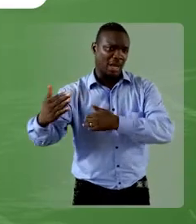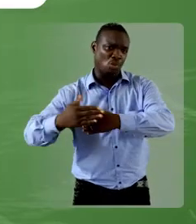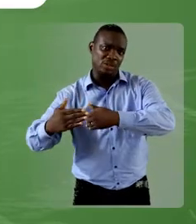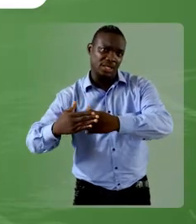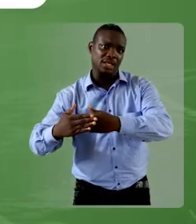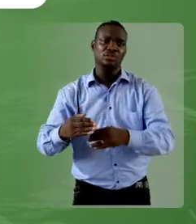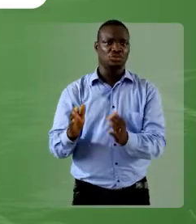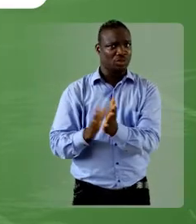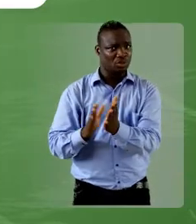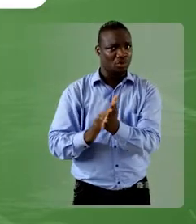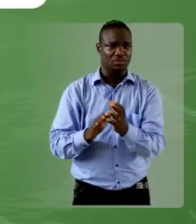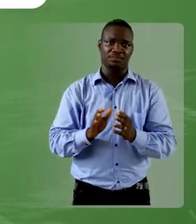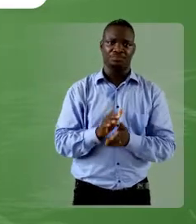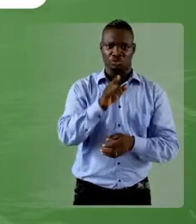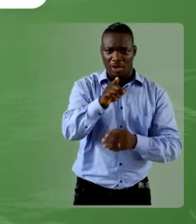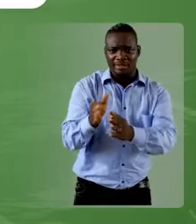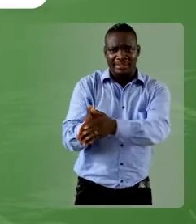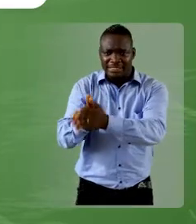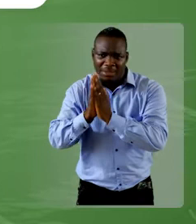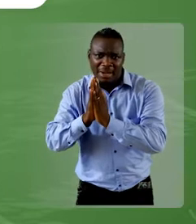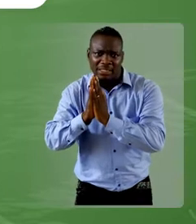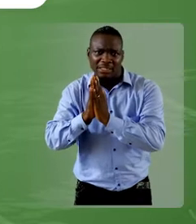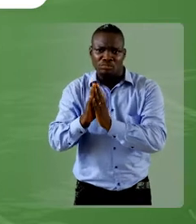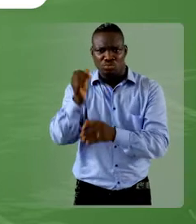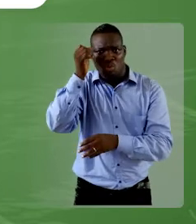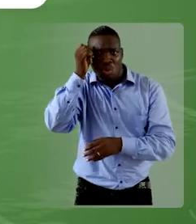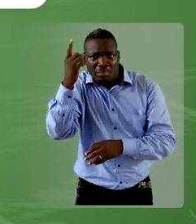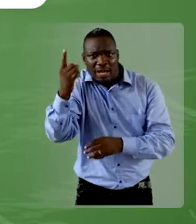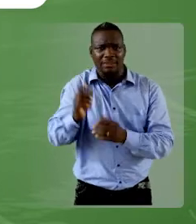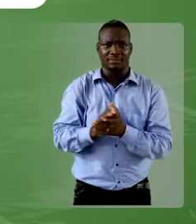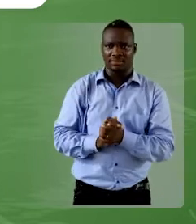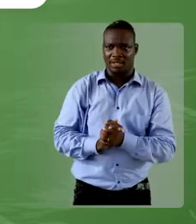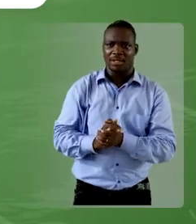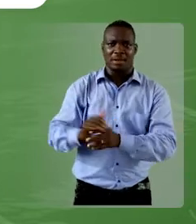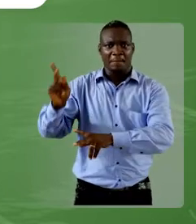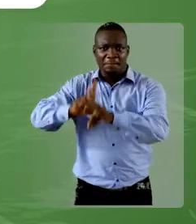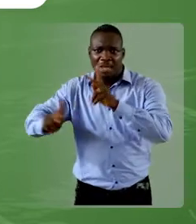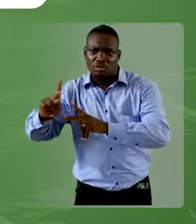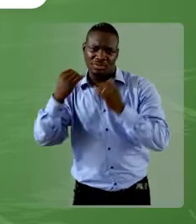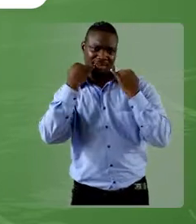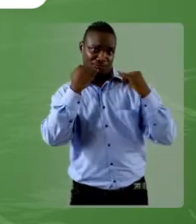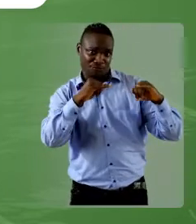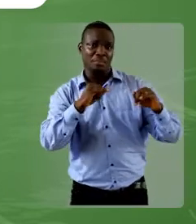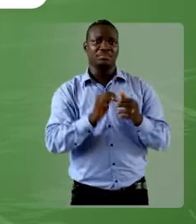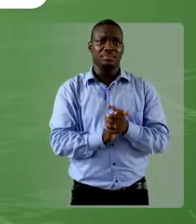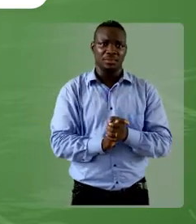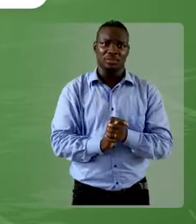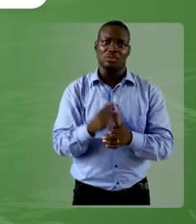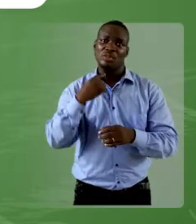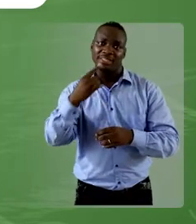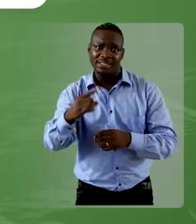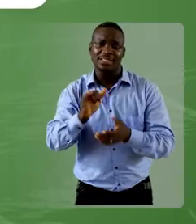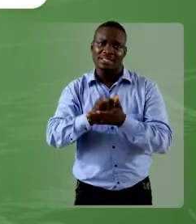Après renseignement, tu apprends que ceux-ci partent d'une mine de